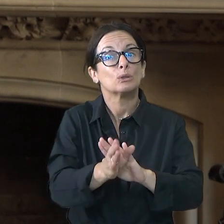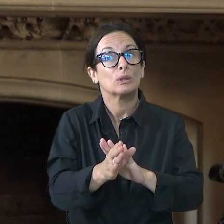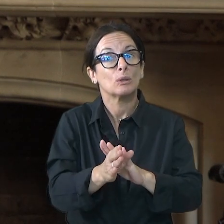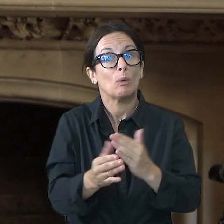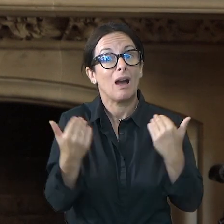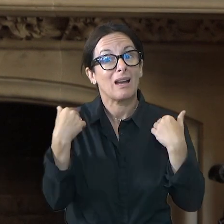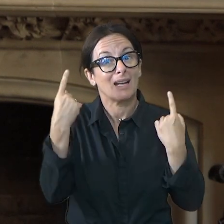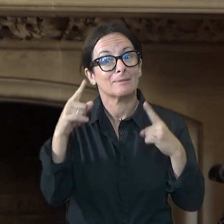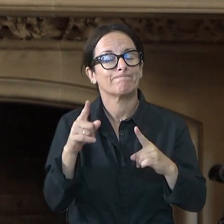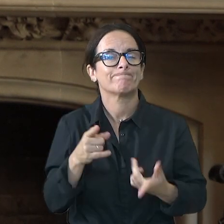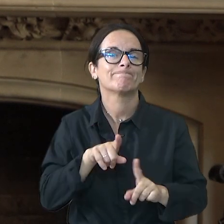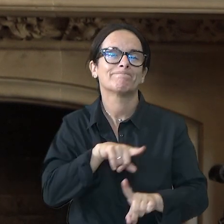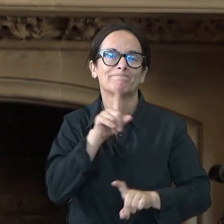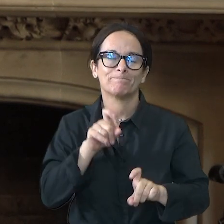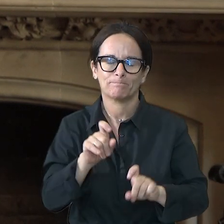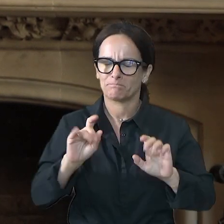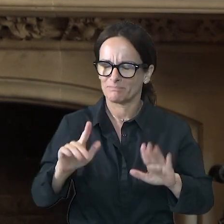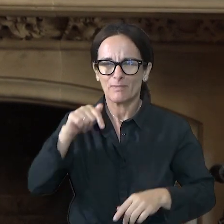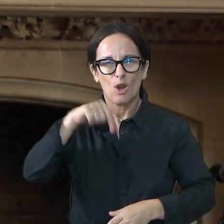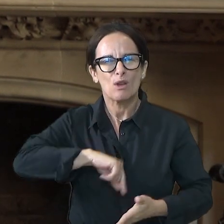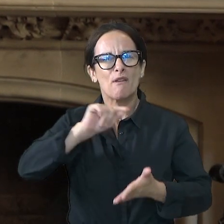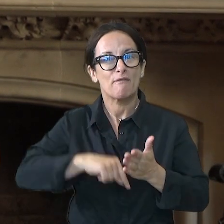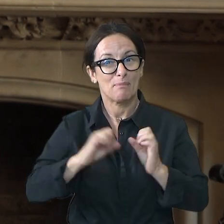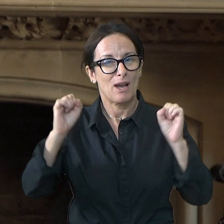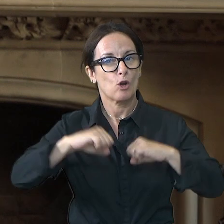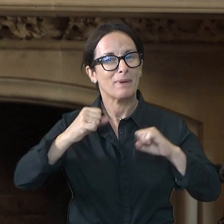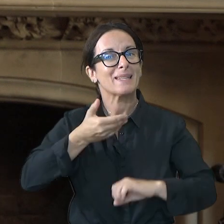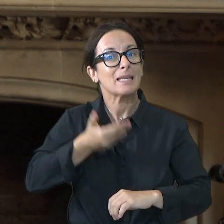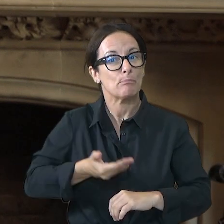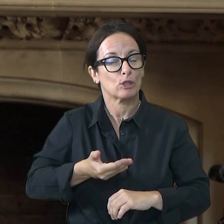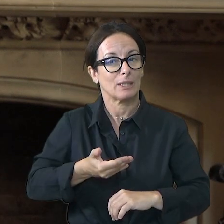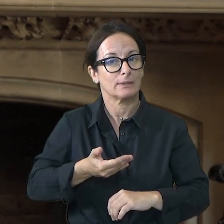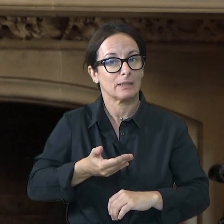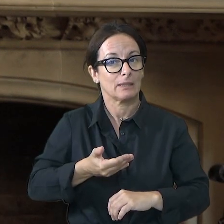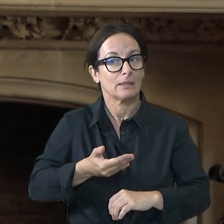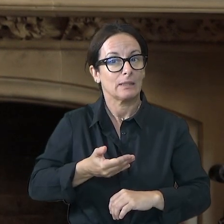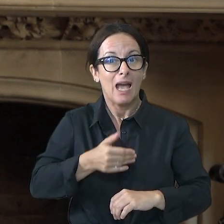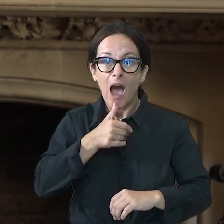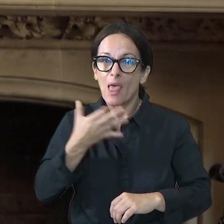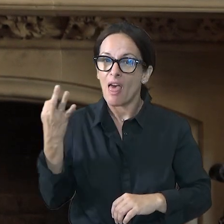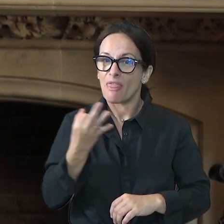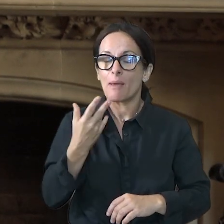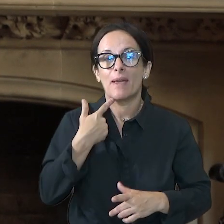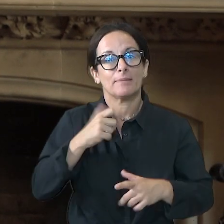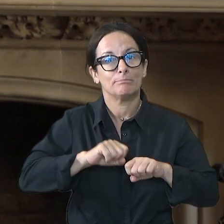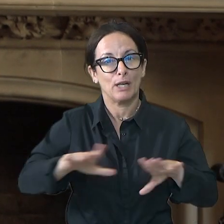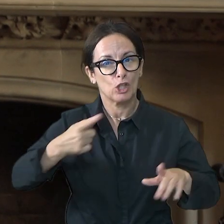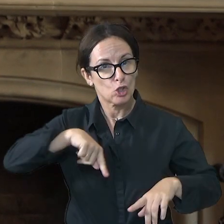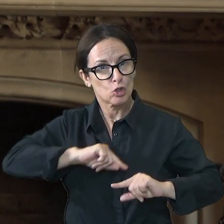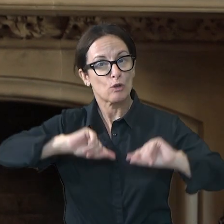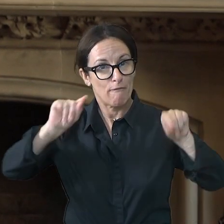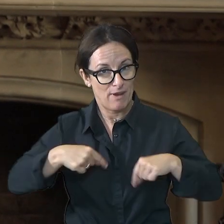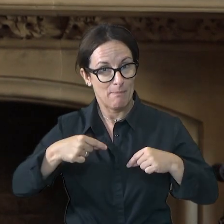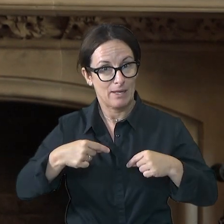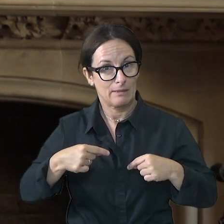signam és una primera fita, una fita important, que s'hi ha fet feina durant molt de temps i que ara toca desplegar-lo. Per tant, nosaltres el deixarem